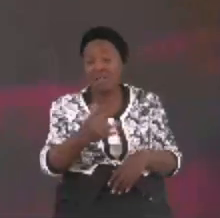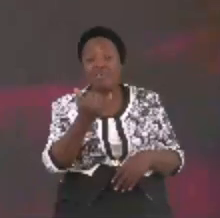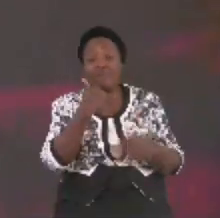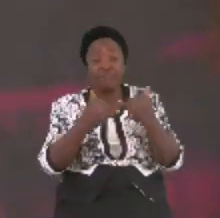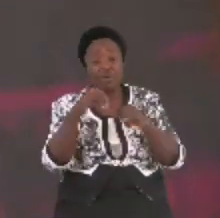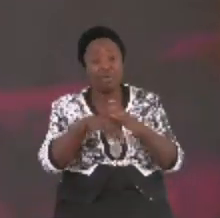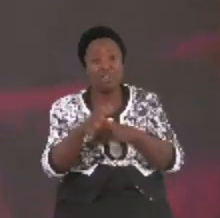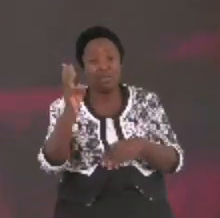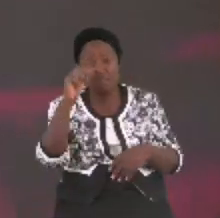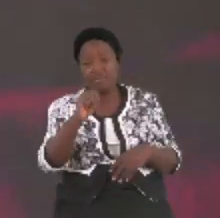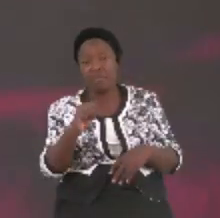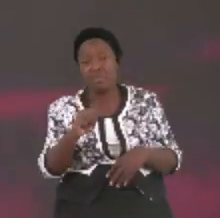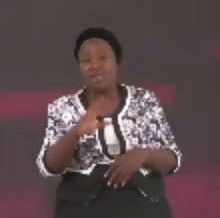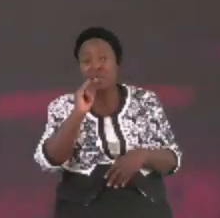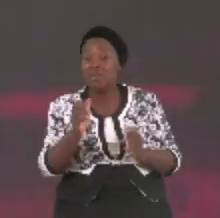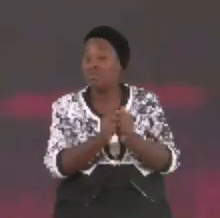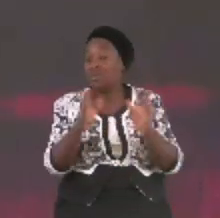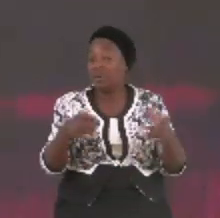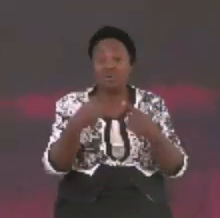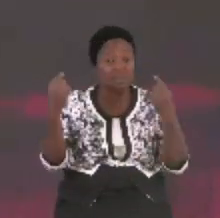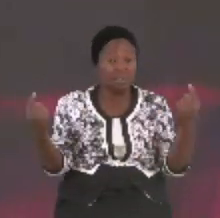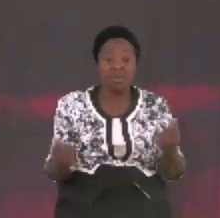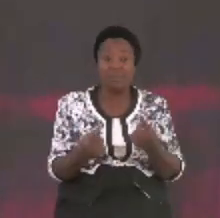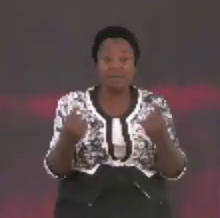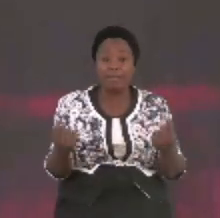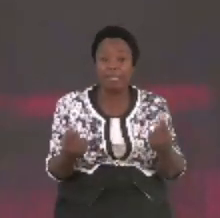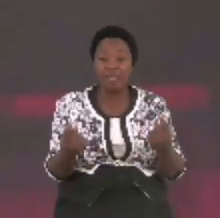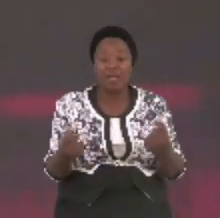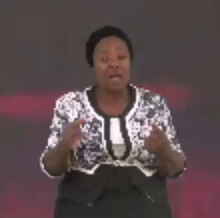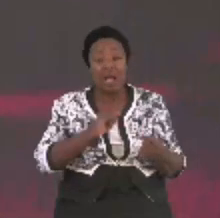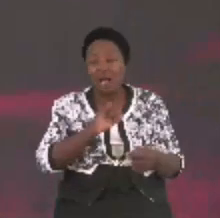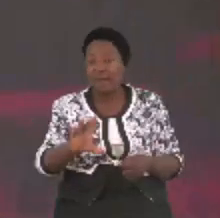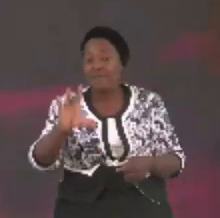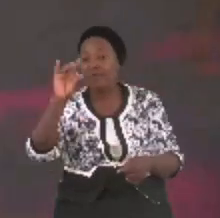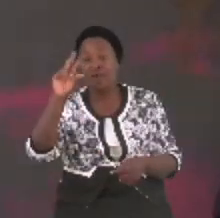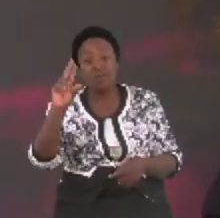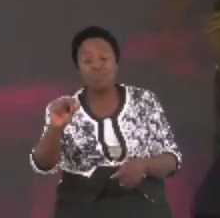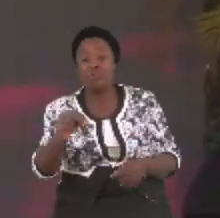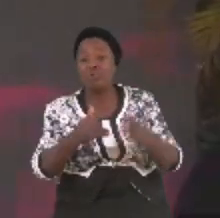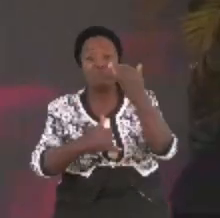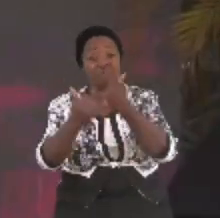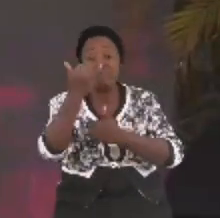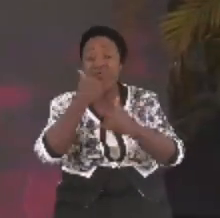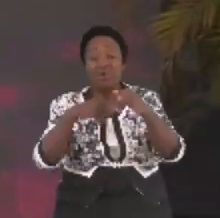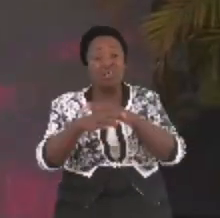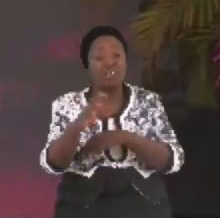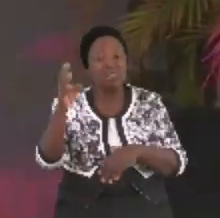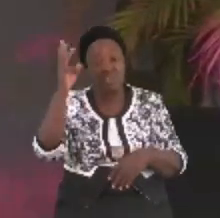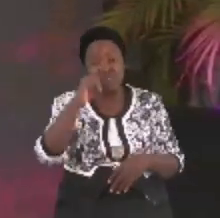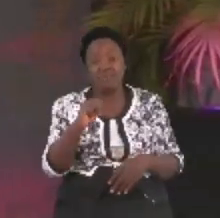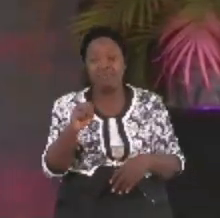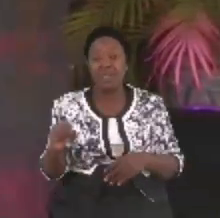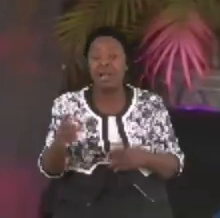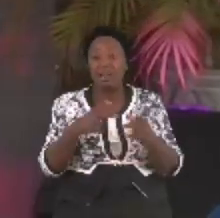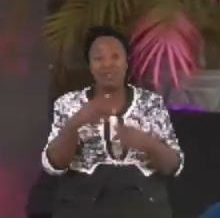Sans péché, sans tache, irréprochable, je ne trouve en lui aucun crime.